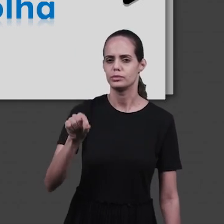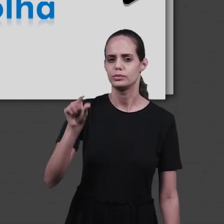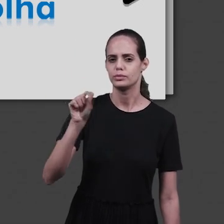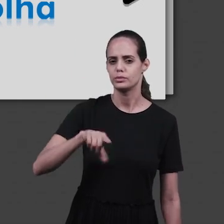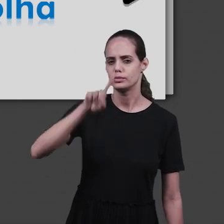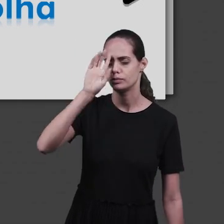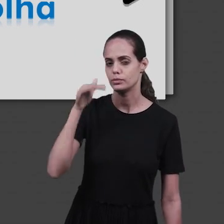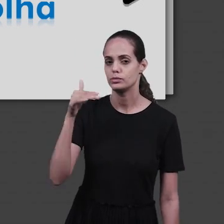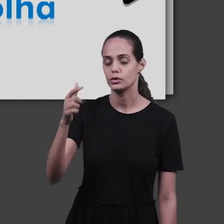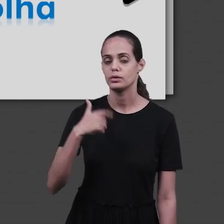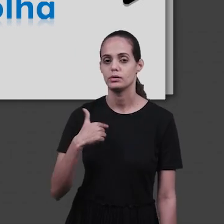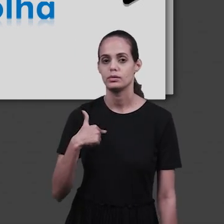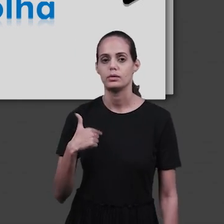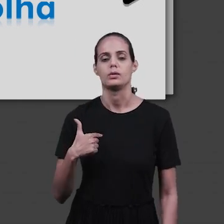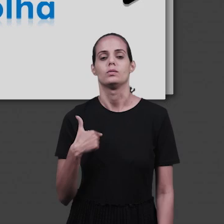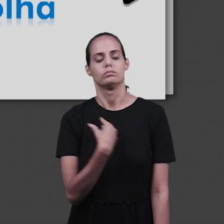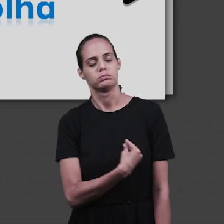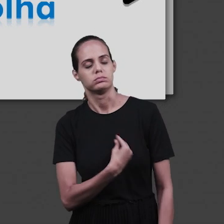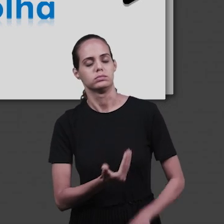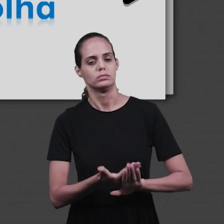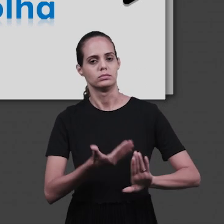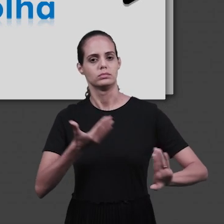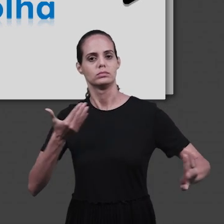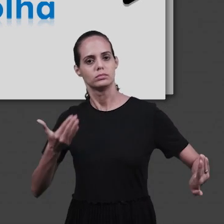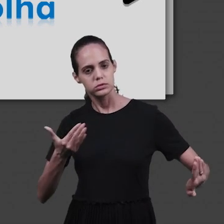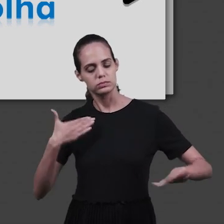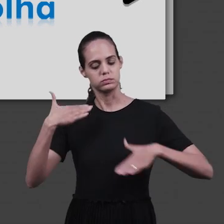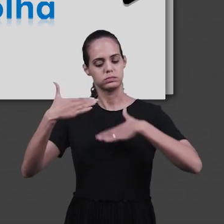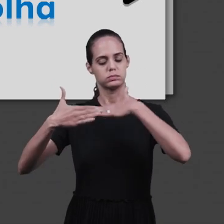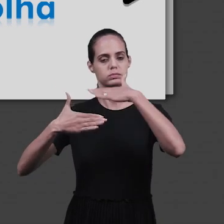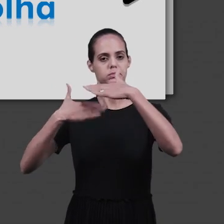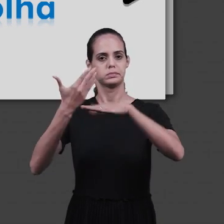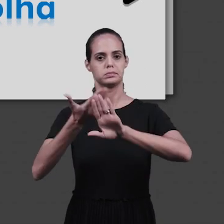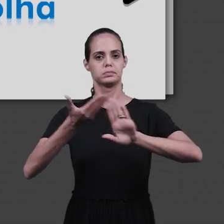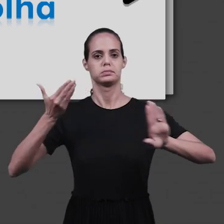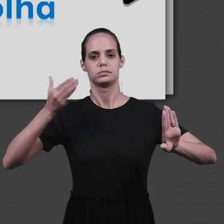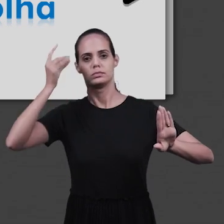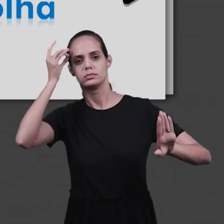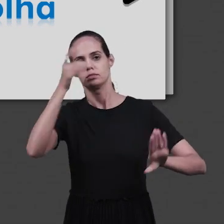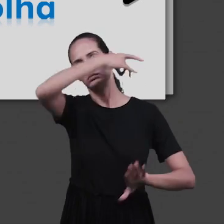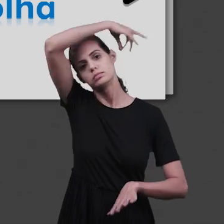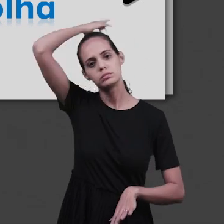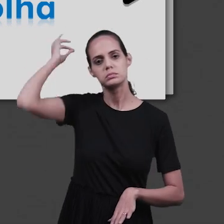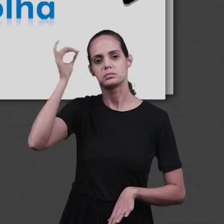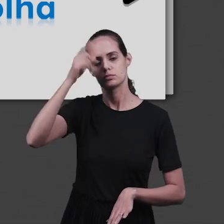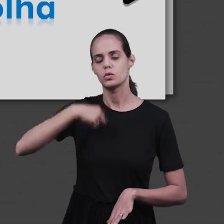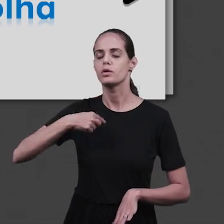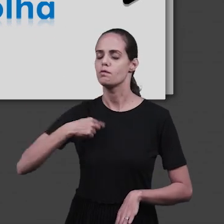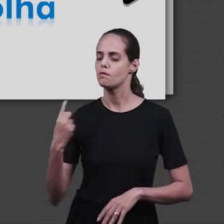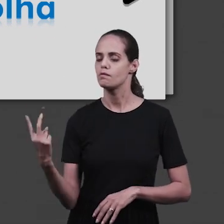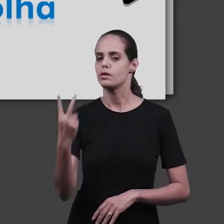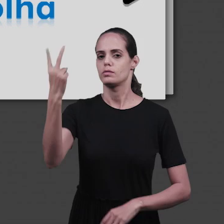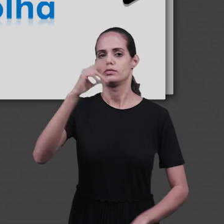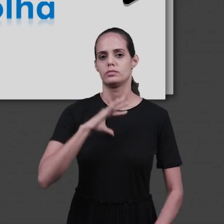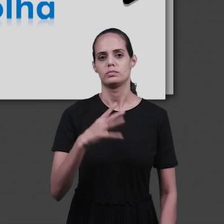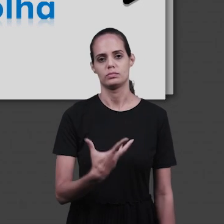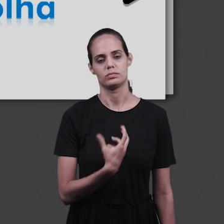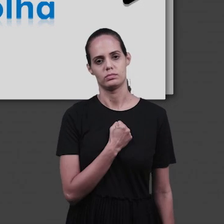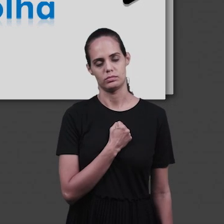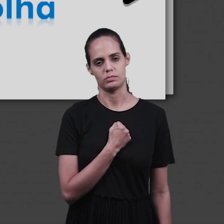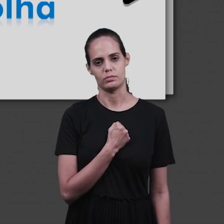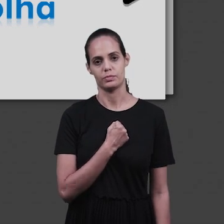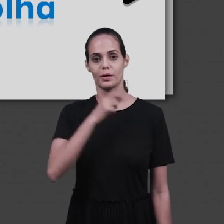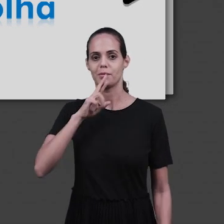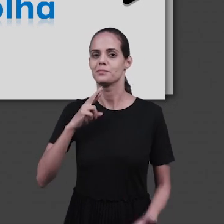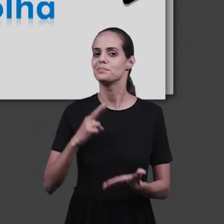Et si je choisis à vivre en sanctification au Saint-Esprit, je fais prévaloir mon salut. Et là, le résultat, c'est quoi?